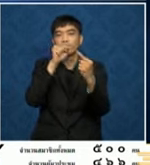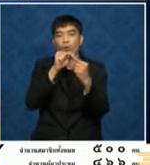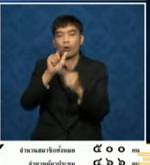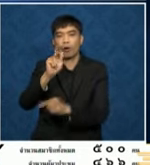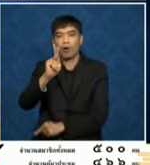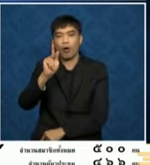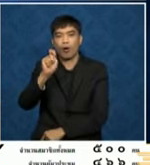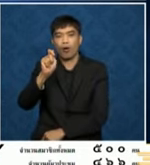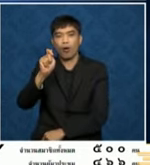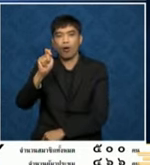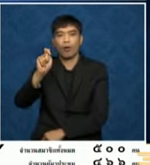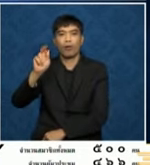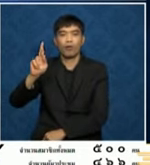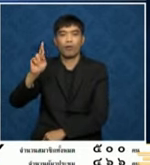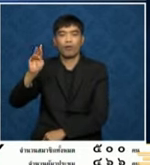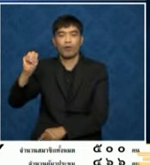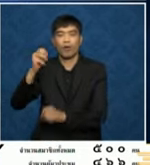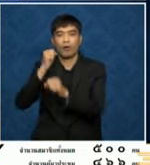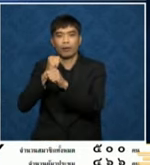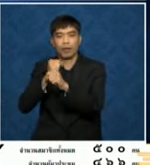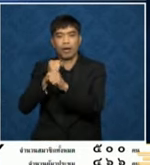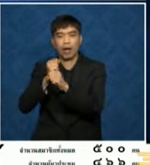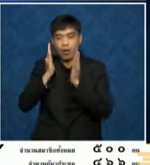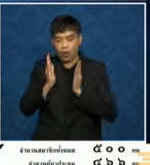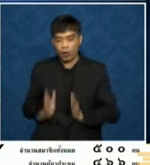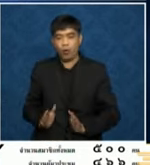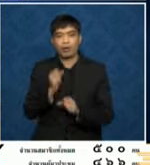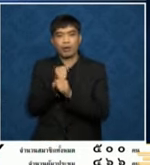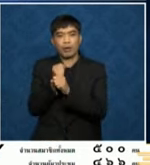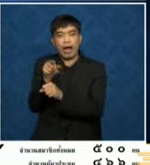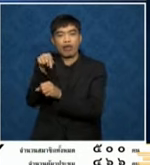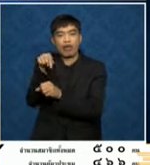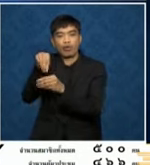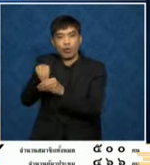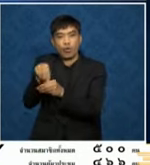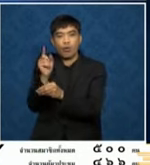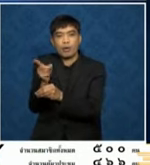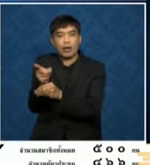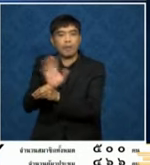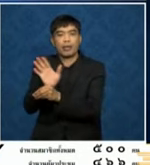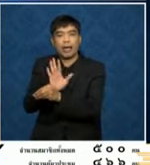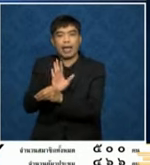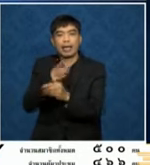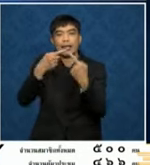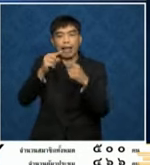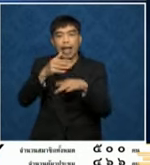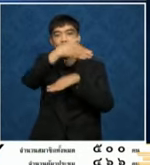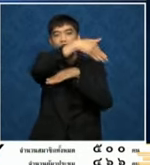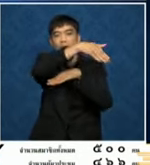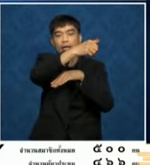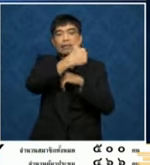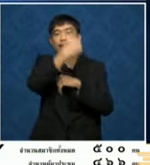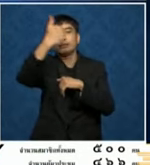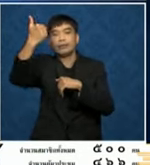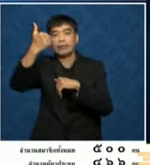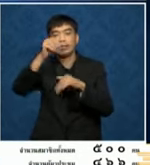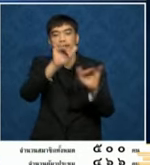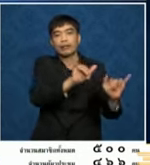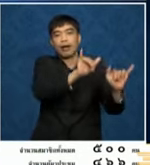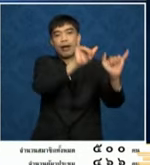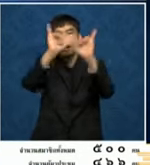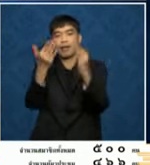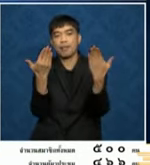เป็นจำนวนมากเป็นเจ้าหน้าที่ที่ไม่ใช่เจ้าหน้าที่ประจำสังกัดหากแต่เป็นเจ้าหน้าที่จากหน่วยงานอื่นที่ผัดเปลี่ยนเข้ามาช่วยราช